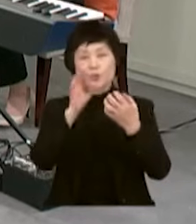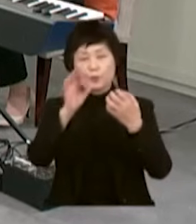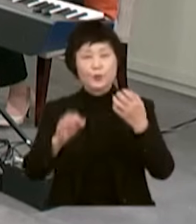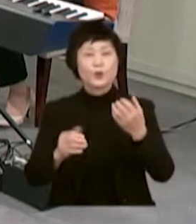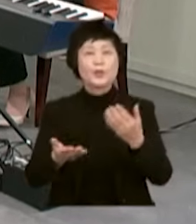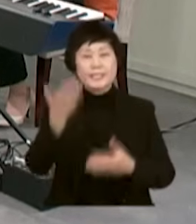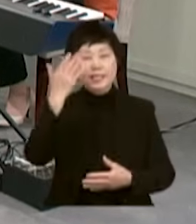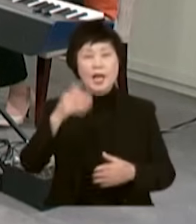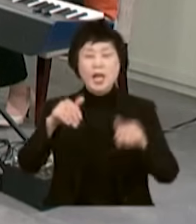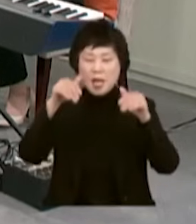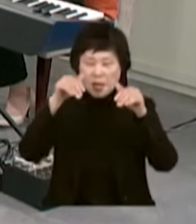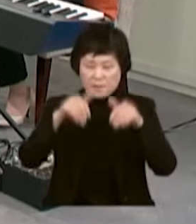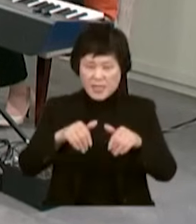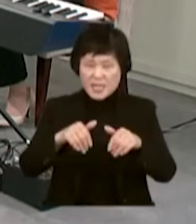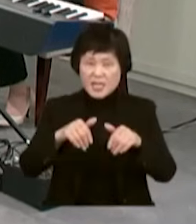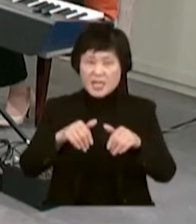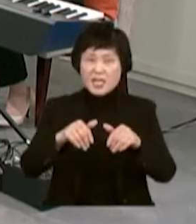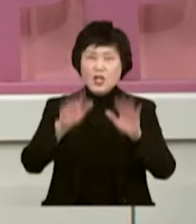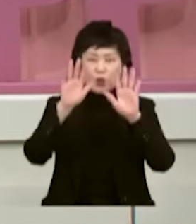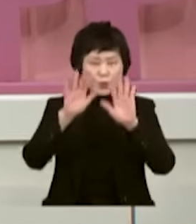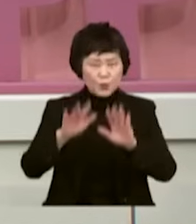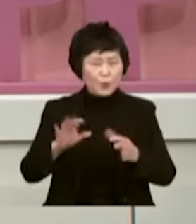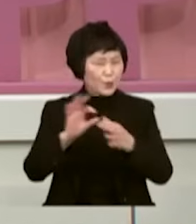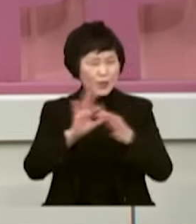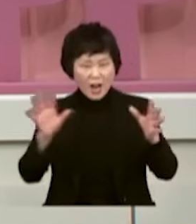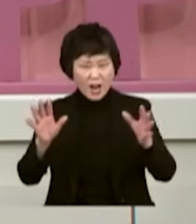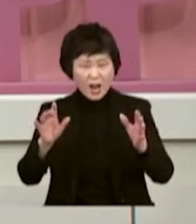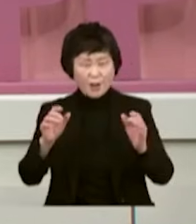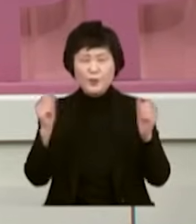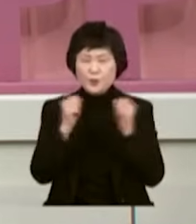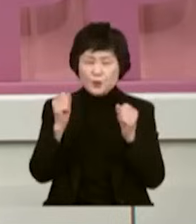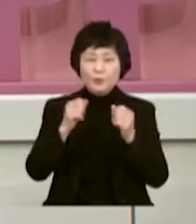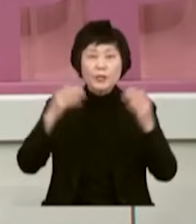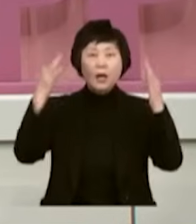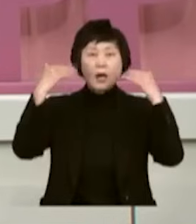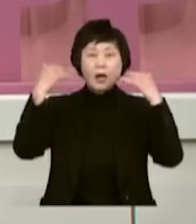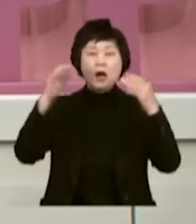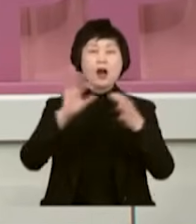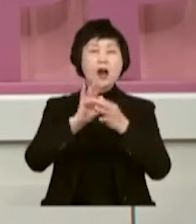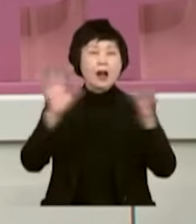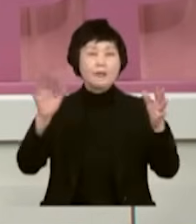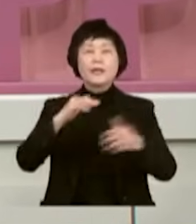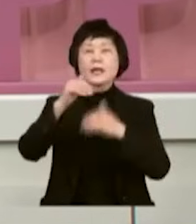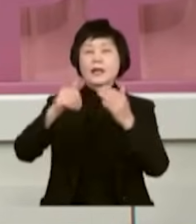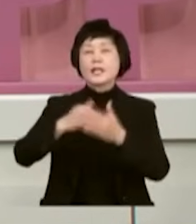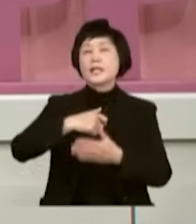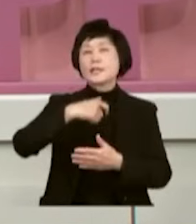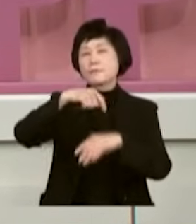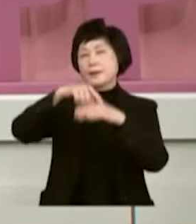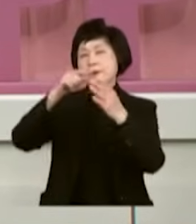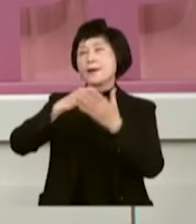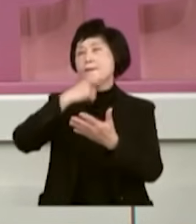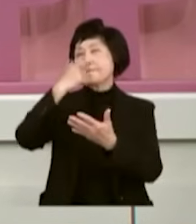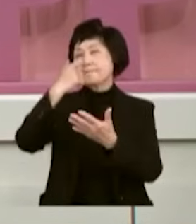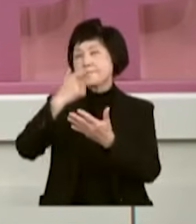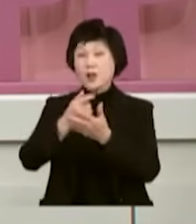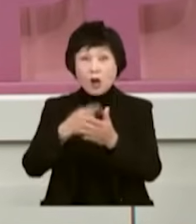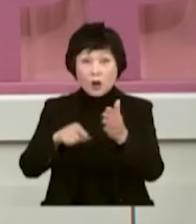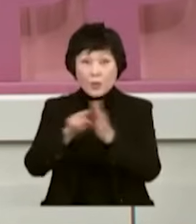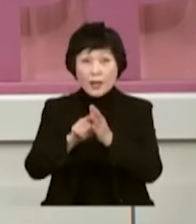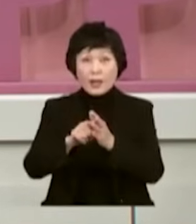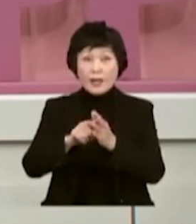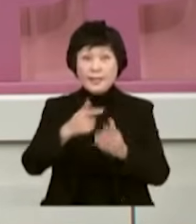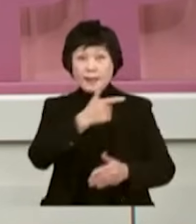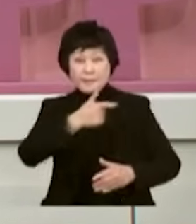그러셨구나. 비와도 전도하고, 누나도 네. 전도하고, 예. 영화, 체감온도 20도도 전도하고, 예. 하나님의 마음을 감동시키기 위해서